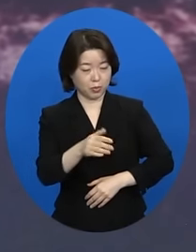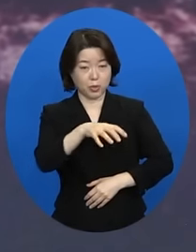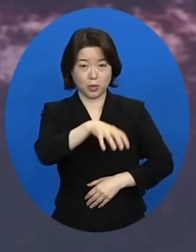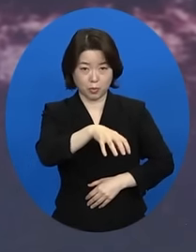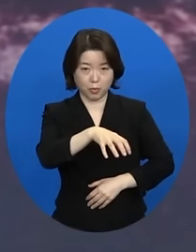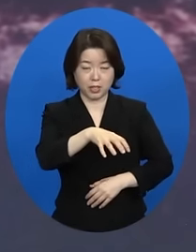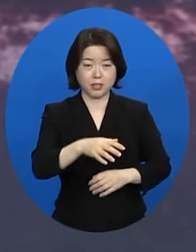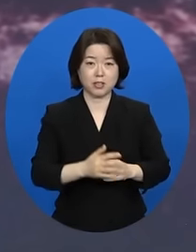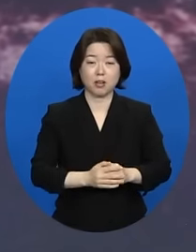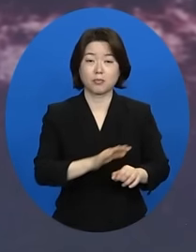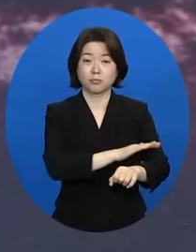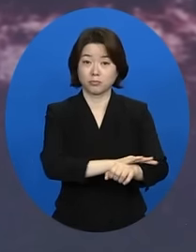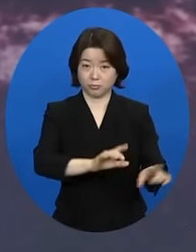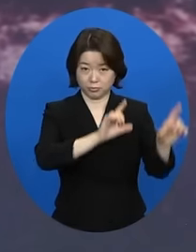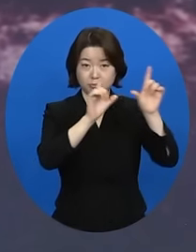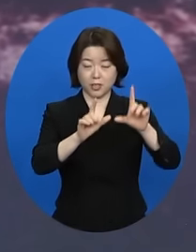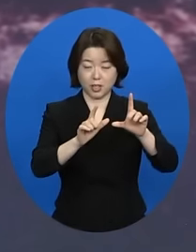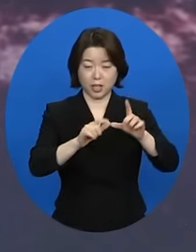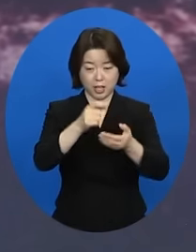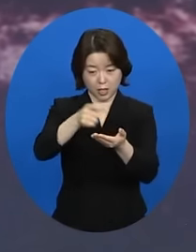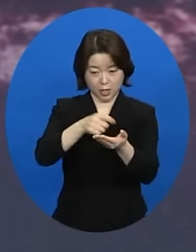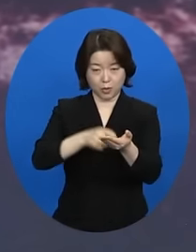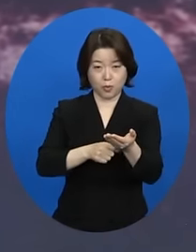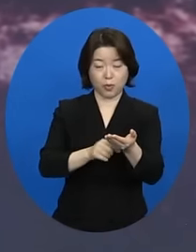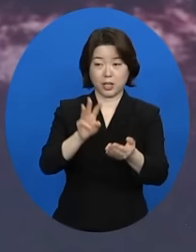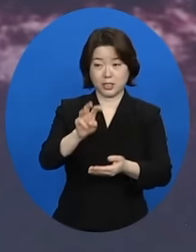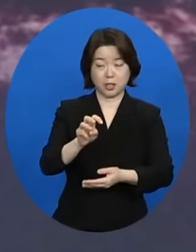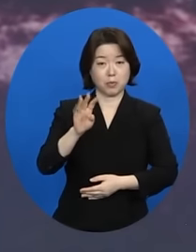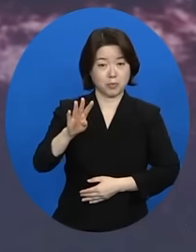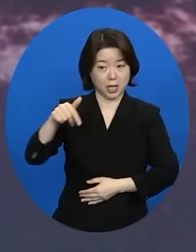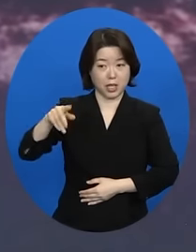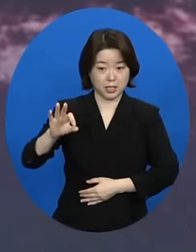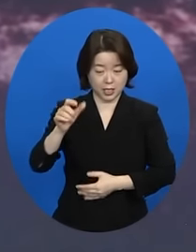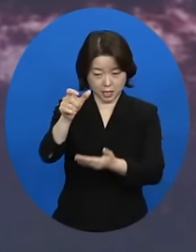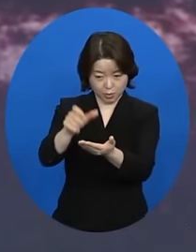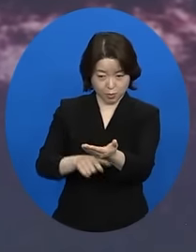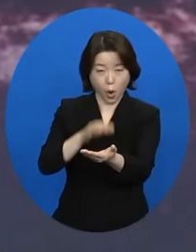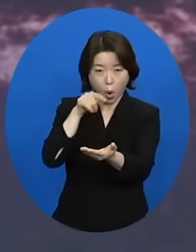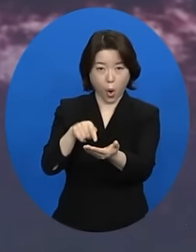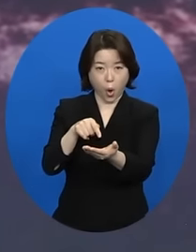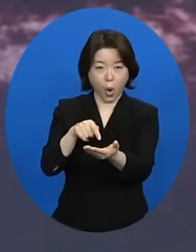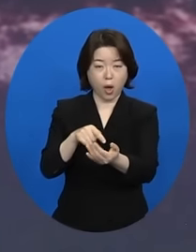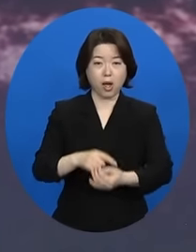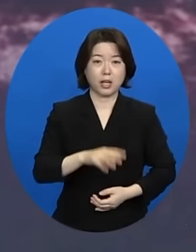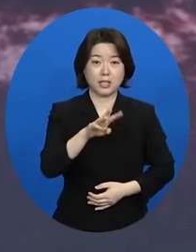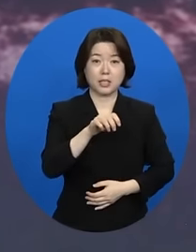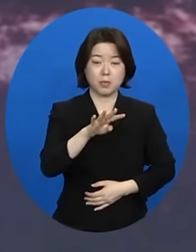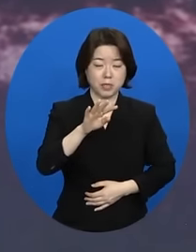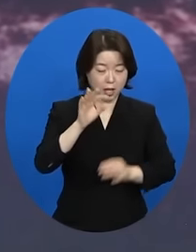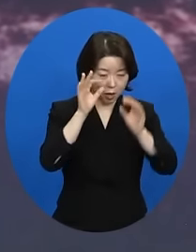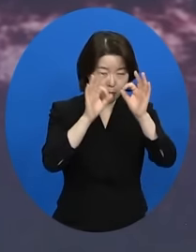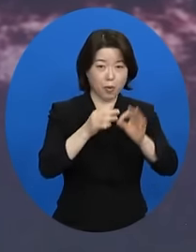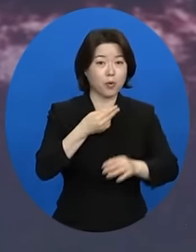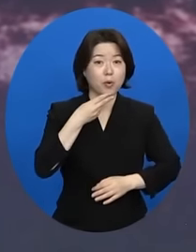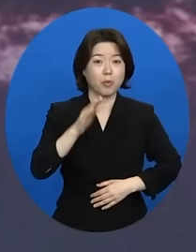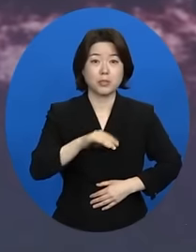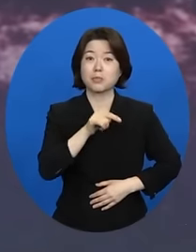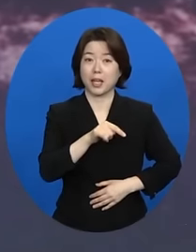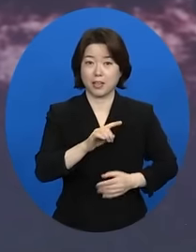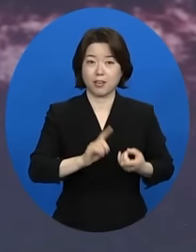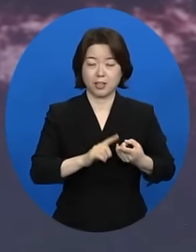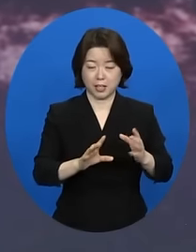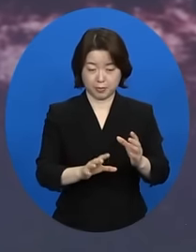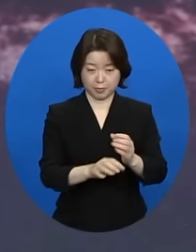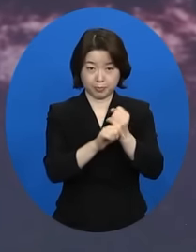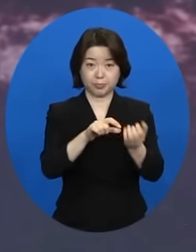땅에서 보내게 됩니다. 그 기록이 34장의 기록이 되어 있어요. 우리가 34장을 살펴보진 않았지만 이 부분을 간략하게